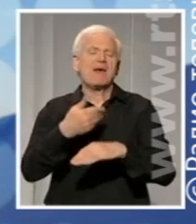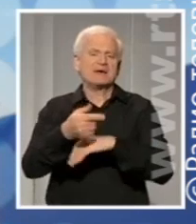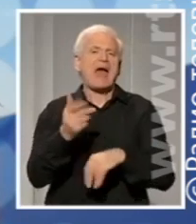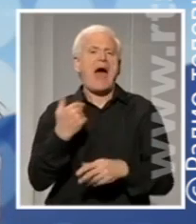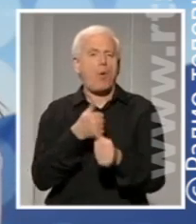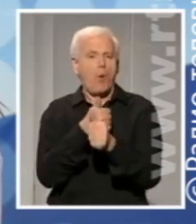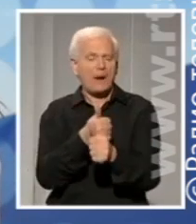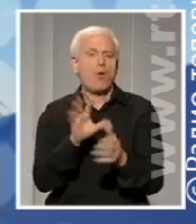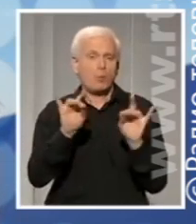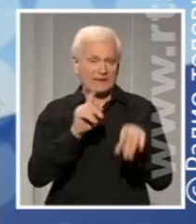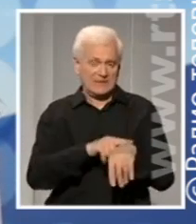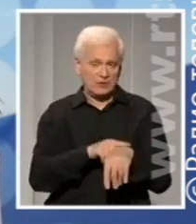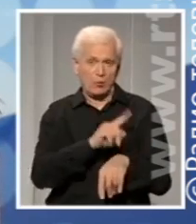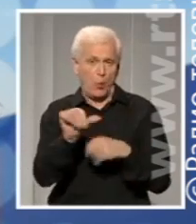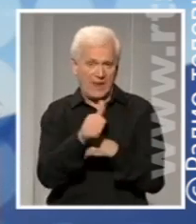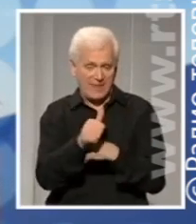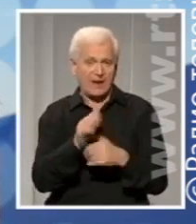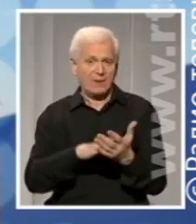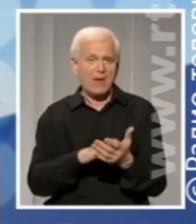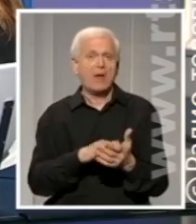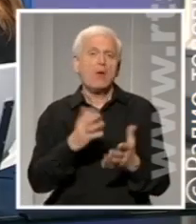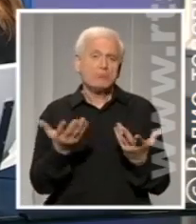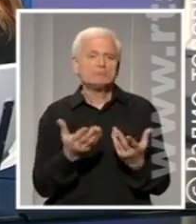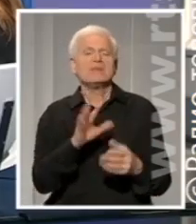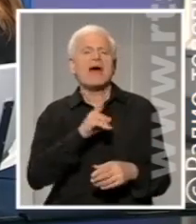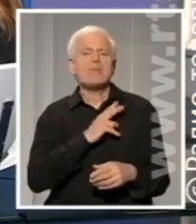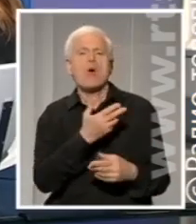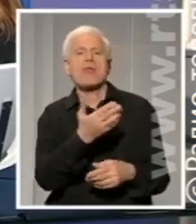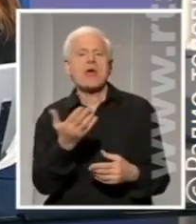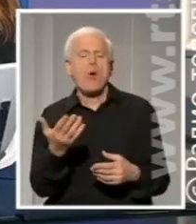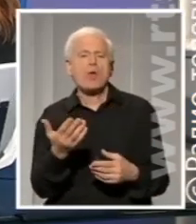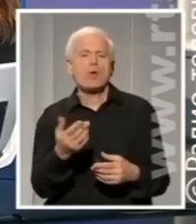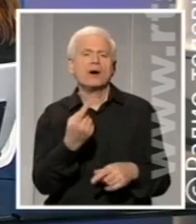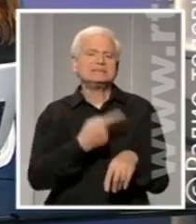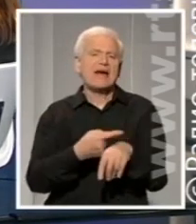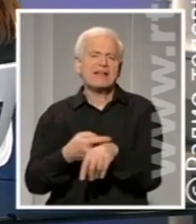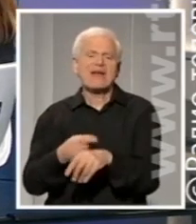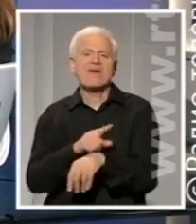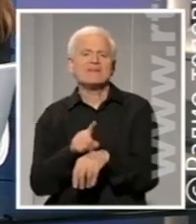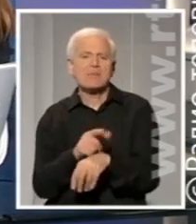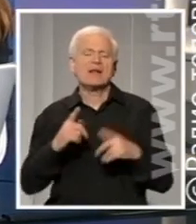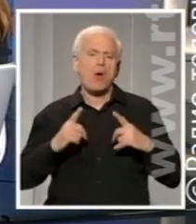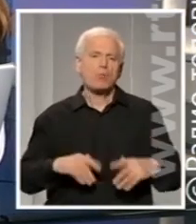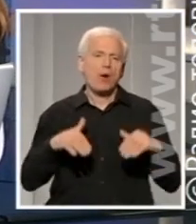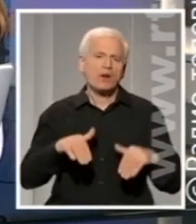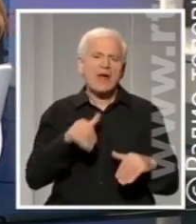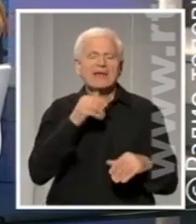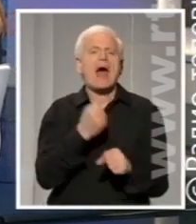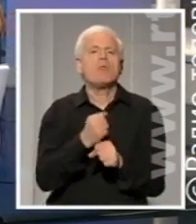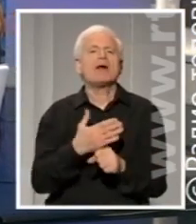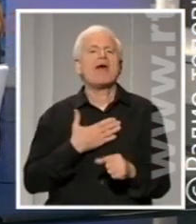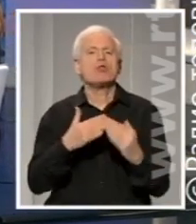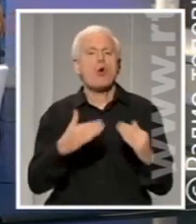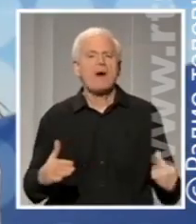prate nastavu od 10 do 11, dakle da imaju nekoliko prosto sati vremena i za odmor i za igru, a i da urade taj